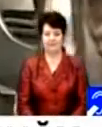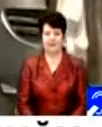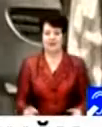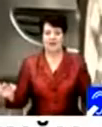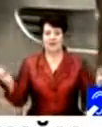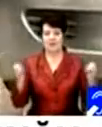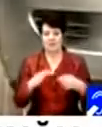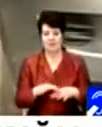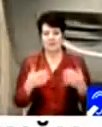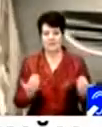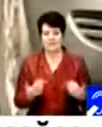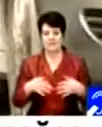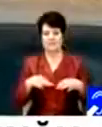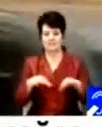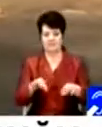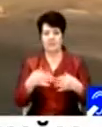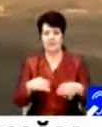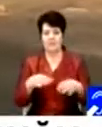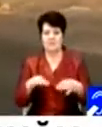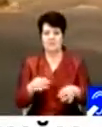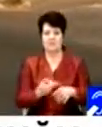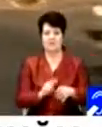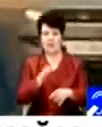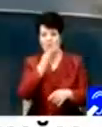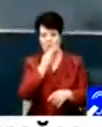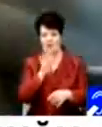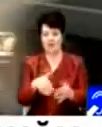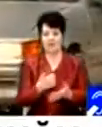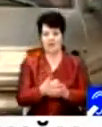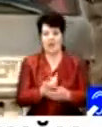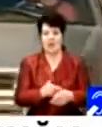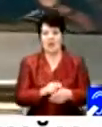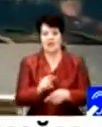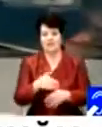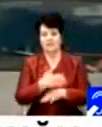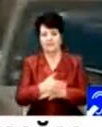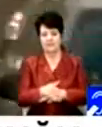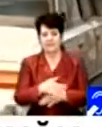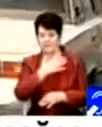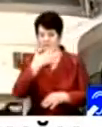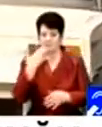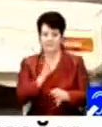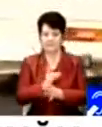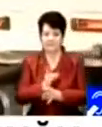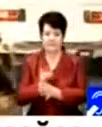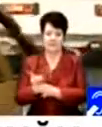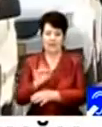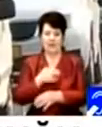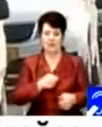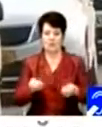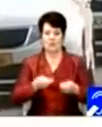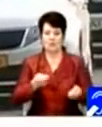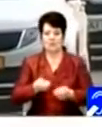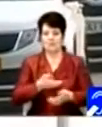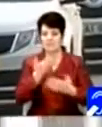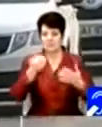Aglomerație, claxoane și nervi întinși la maxim. La orele de vârf, străzile din Chișinău sunt sufocate de ambuteiaje, iar autoritățile nu au